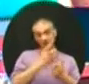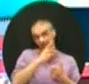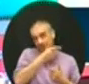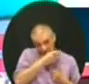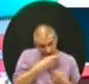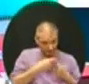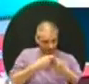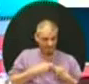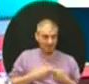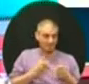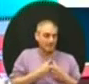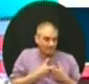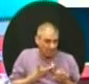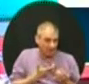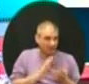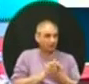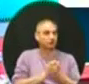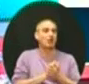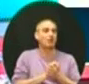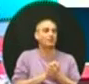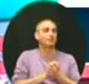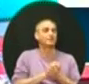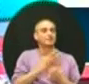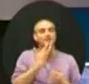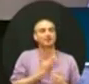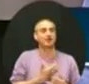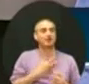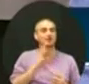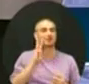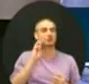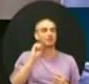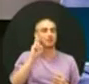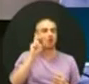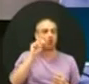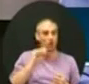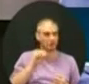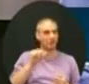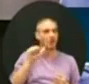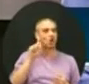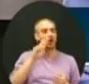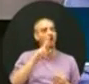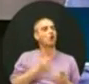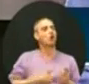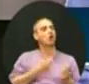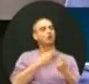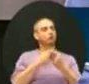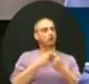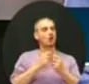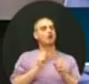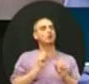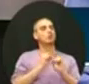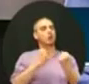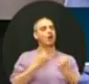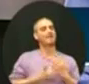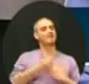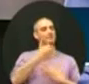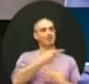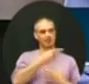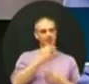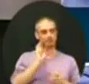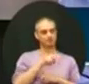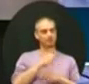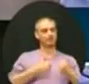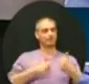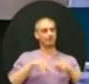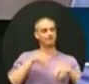אתם חברי המפלגה. שלום לך, הרב שמעון אור, ראש התנועה לתורה, מנהיגה, ומתמודד בפריימריז של הבית